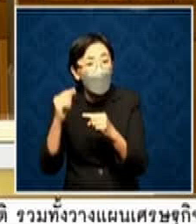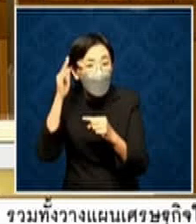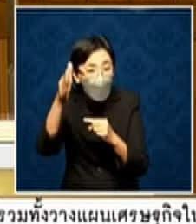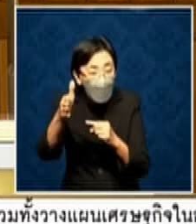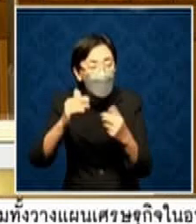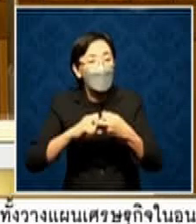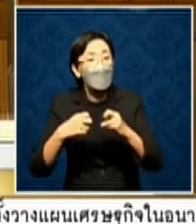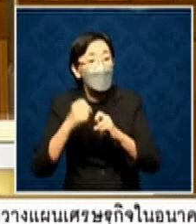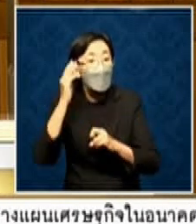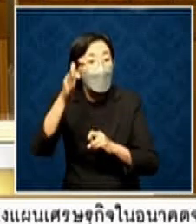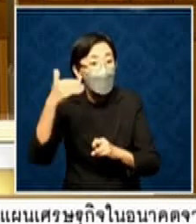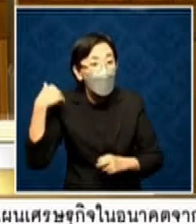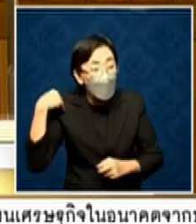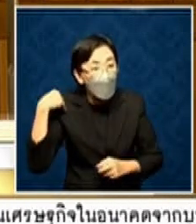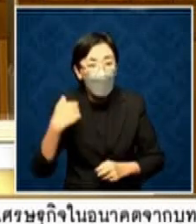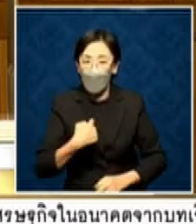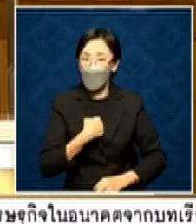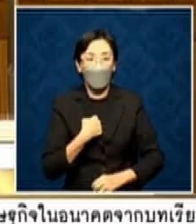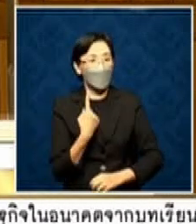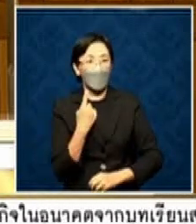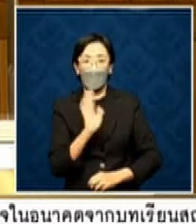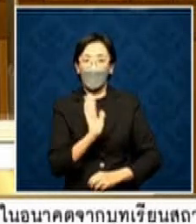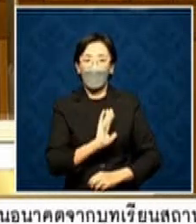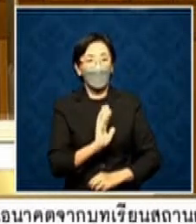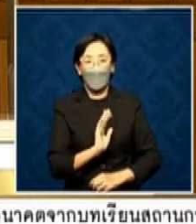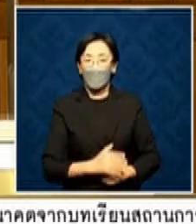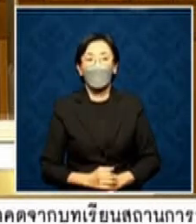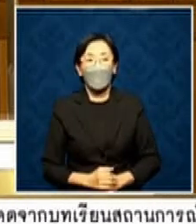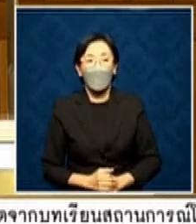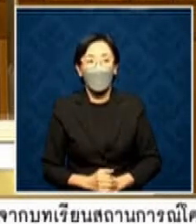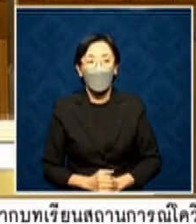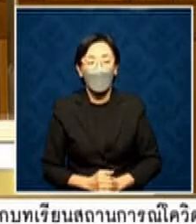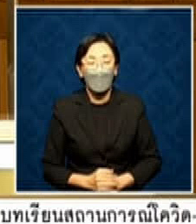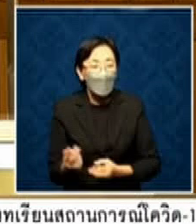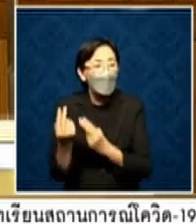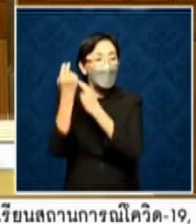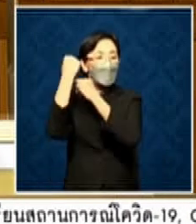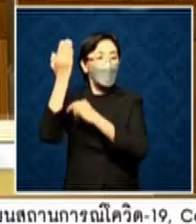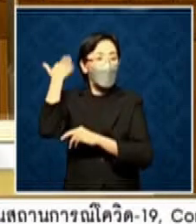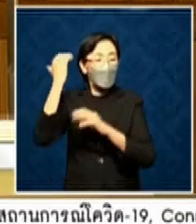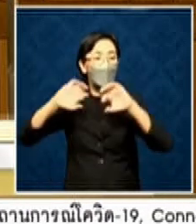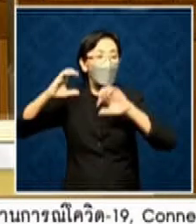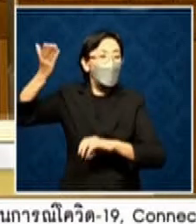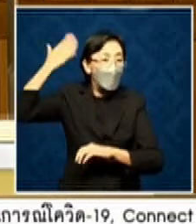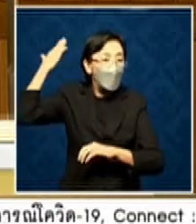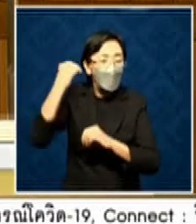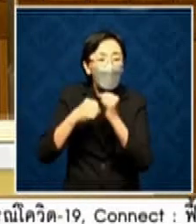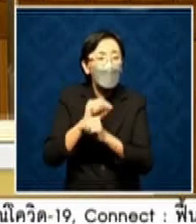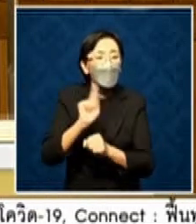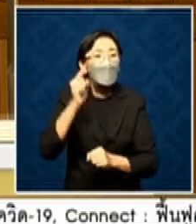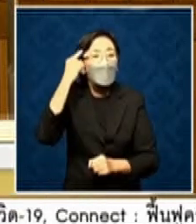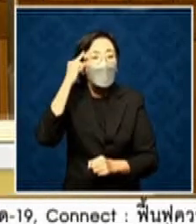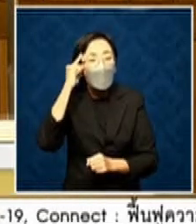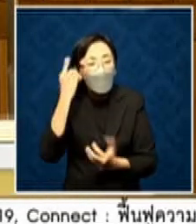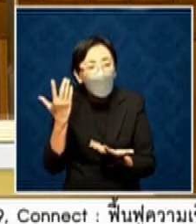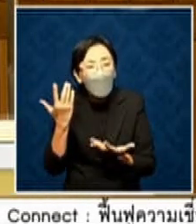ราเออนะแล้วมันก็เกิดความวุ่นวายในช่วงนี้แหละเป็นประเด็นสำคัญของวันนี้เลยเพราะว่าในช่วงที่นักทางด้าน